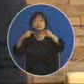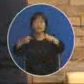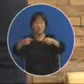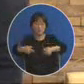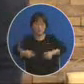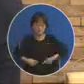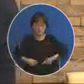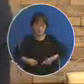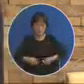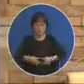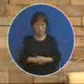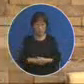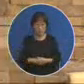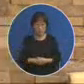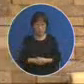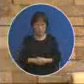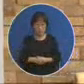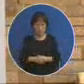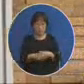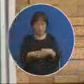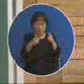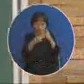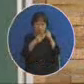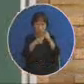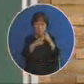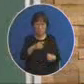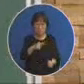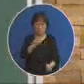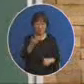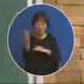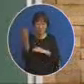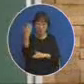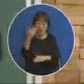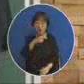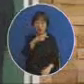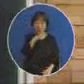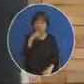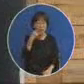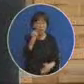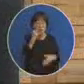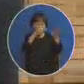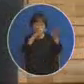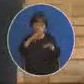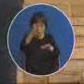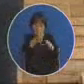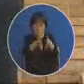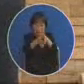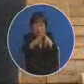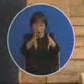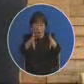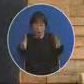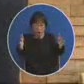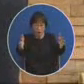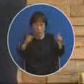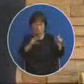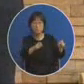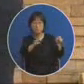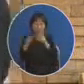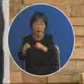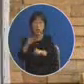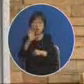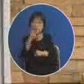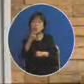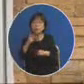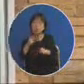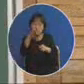power. 똑같은 일이 일어났어요. 홍해 갈라지듯이 요단이 갈라진 거예요. We see that just the same work happened, just as the Red Sea parted, the Jordan River parted as well. 이유를